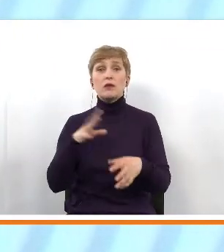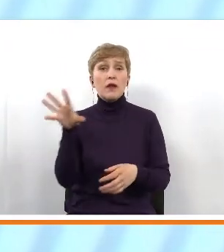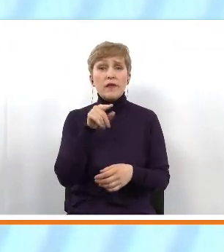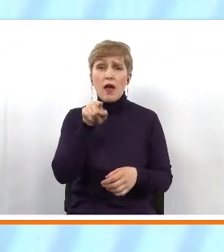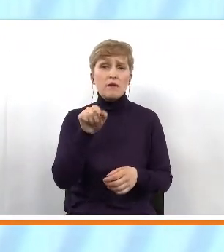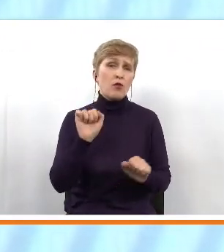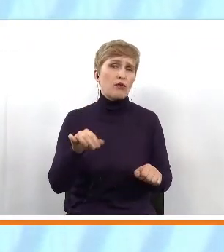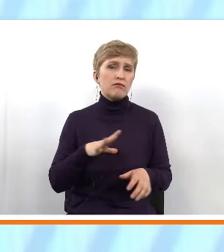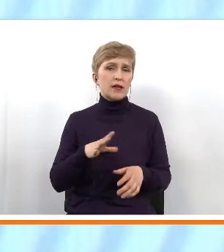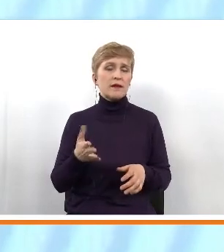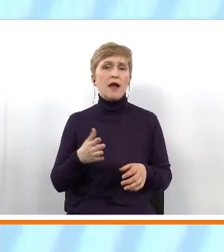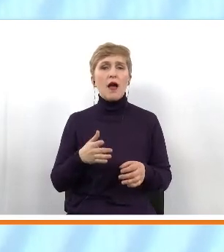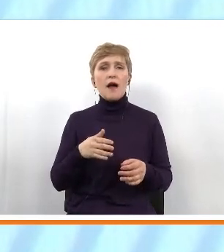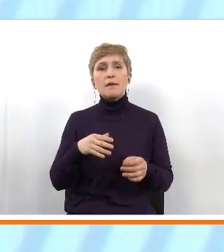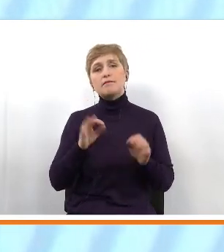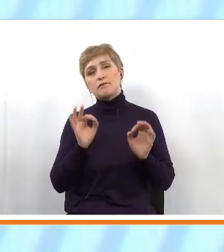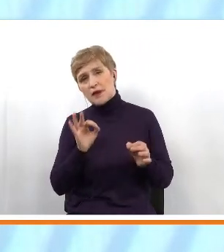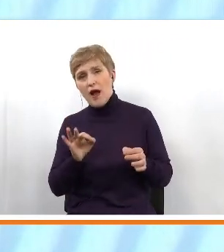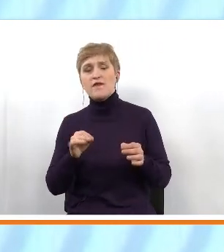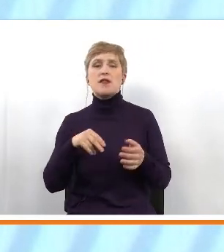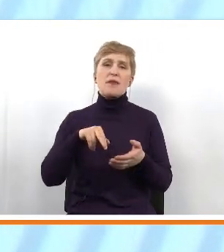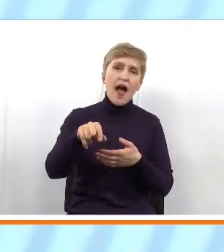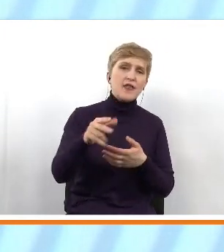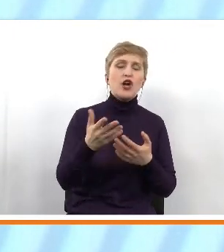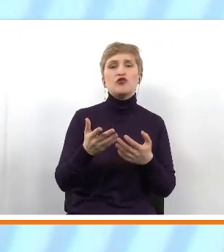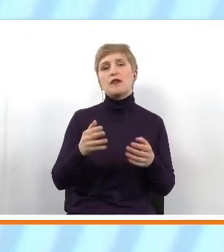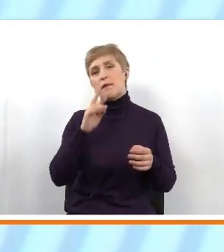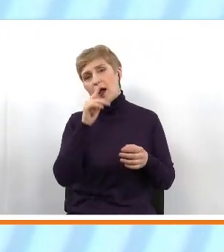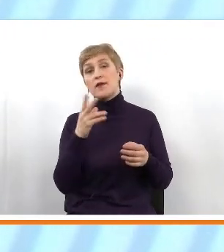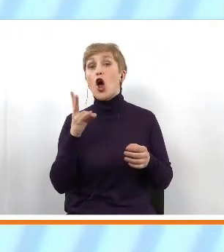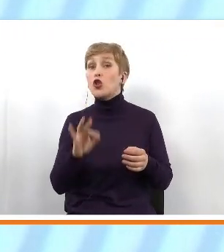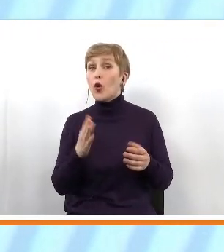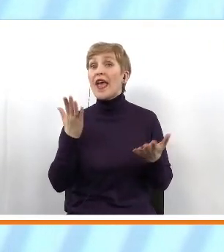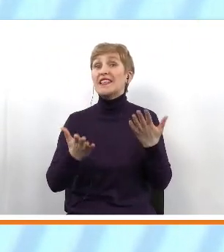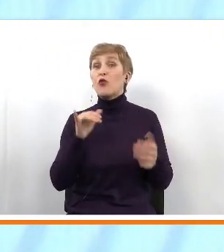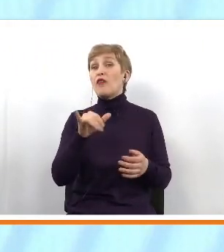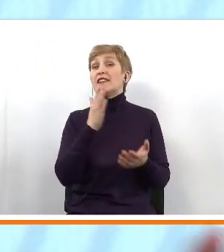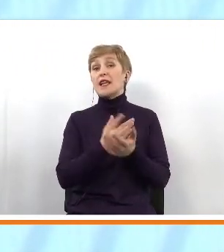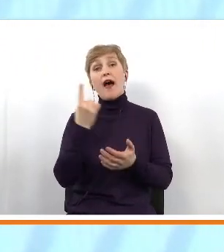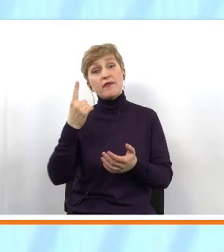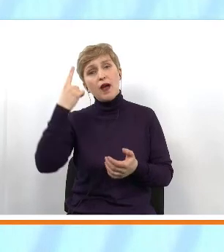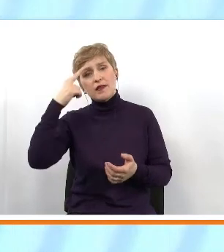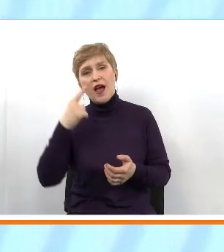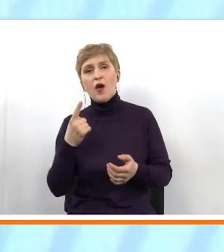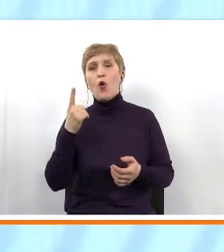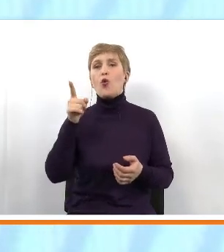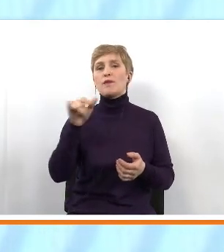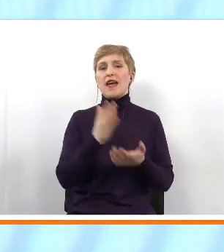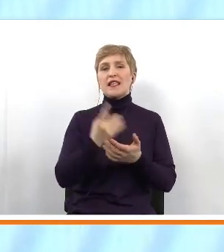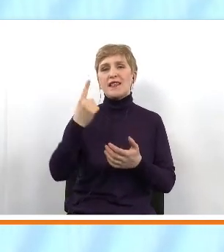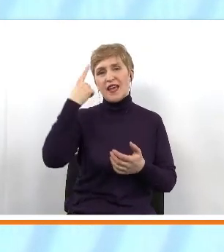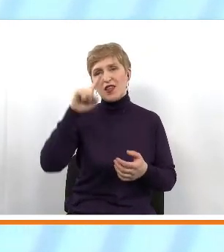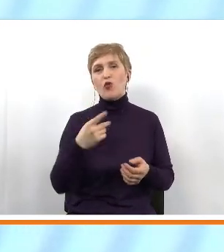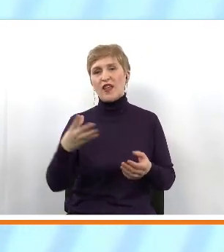там проходящие, да, правильные, неправильные, но как-то если у вас есть одна идея, у тебя есть одна идея, то у нас